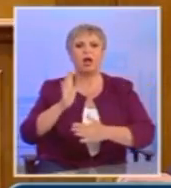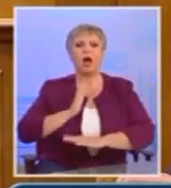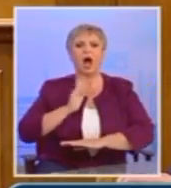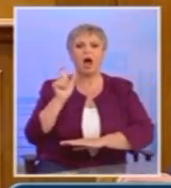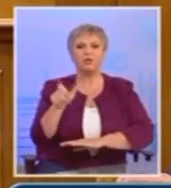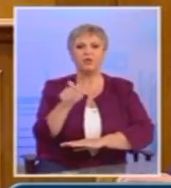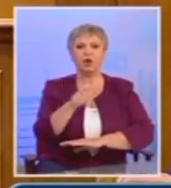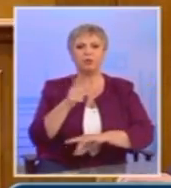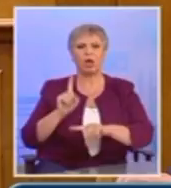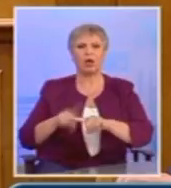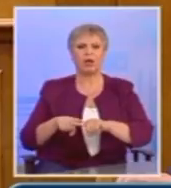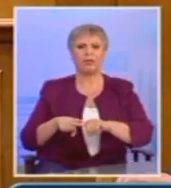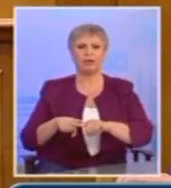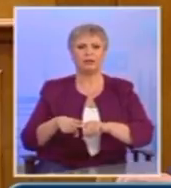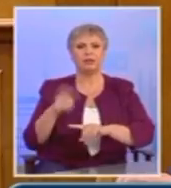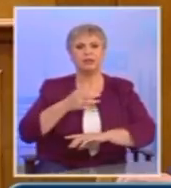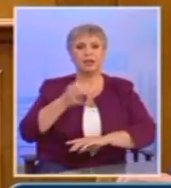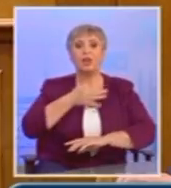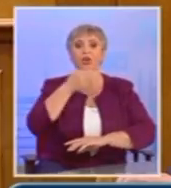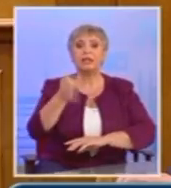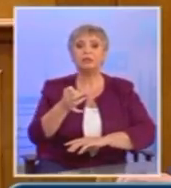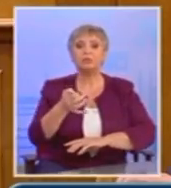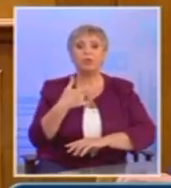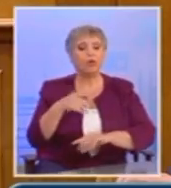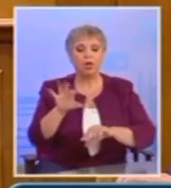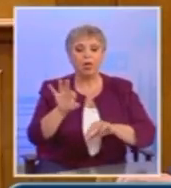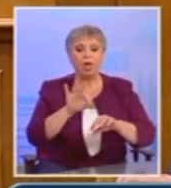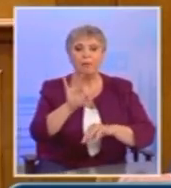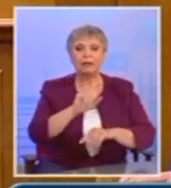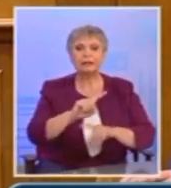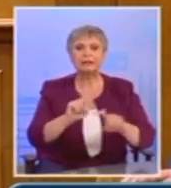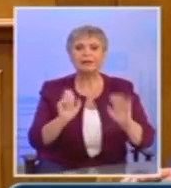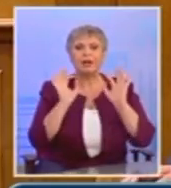να εκθέσω με σαφήνεια τις επιλογές που έχουμε μπροστά μας.